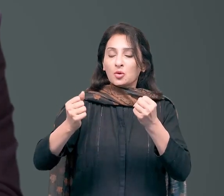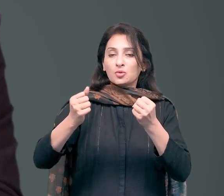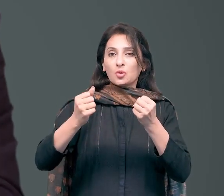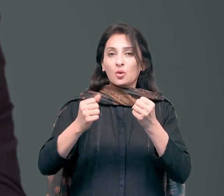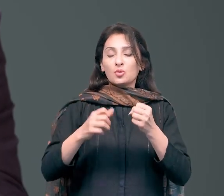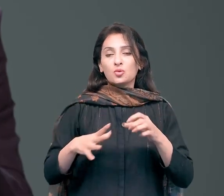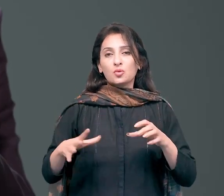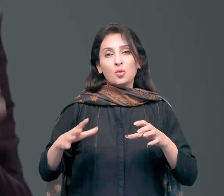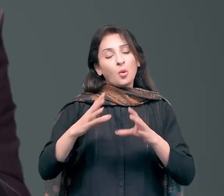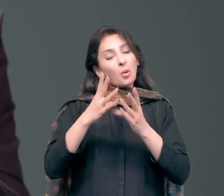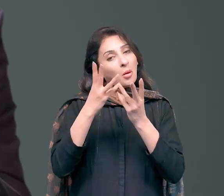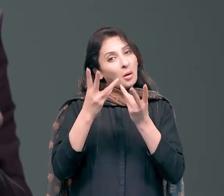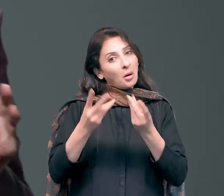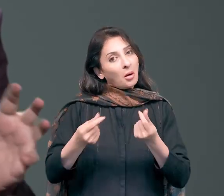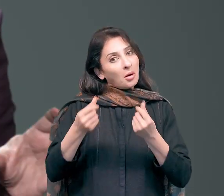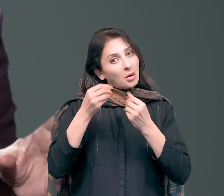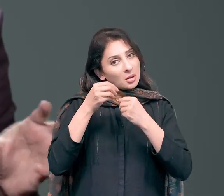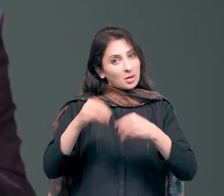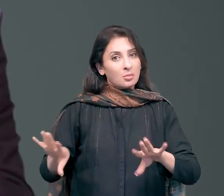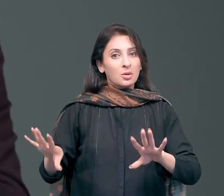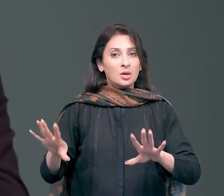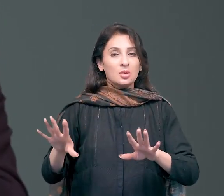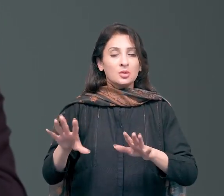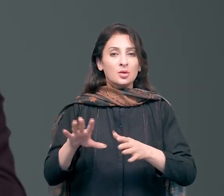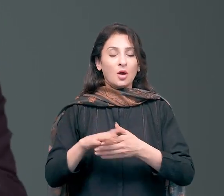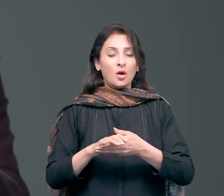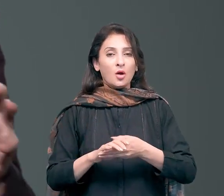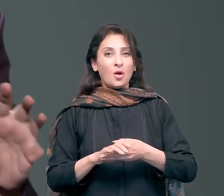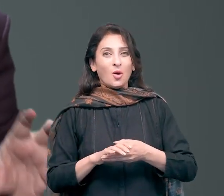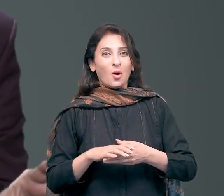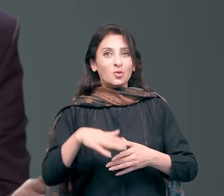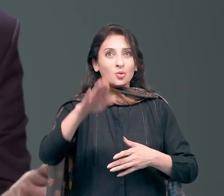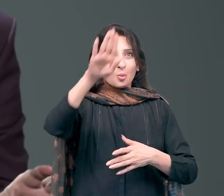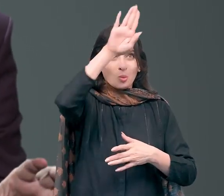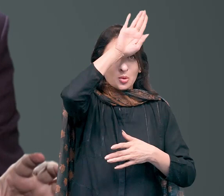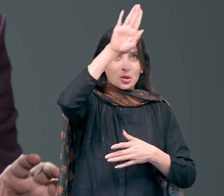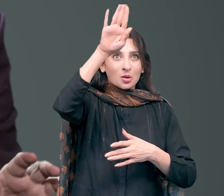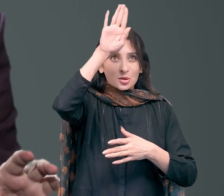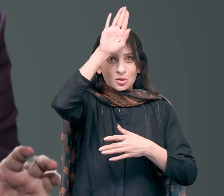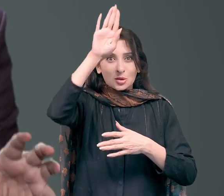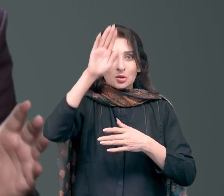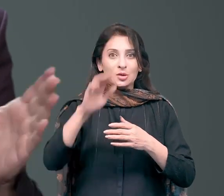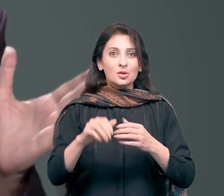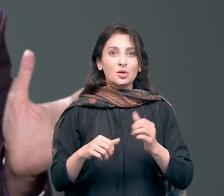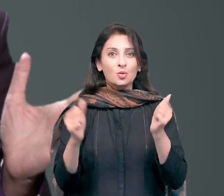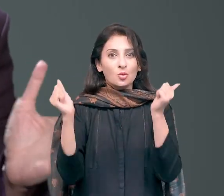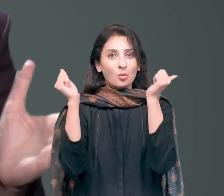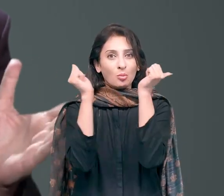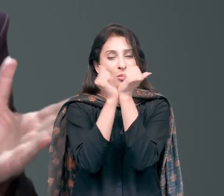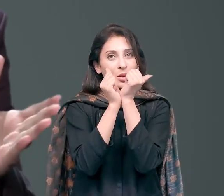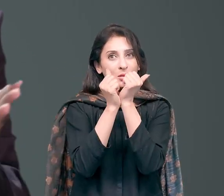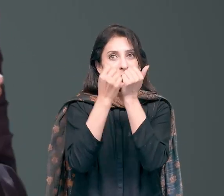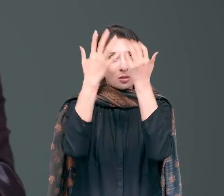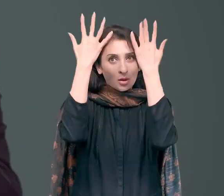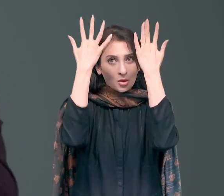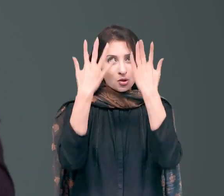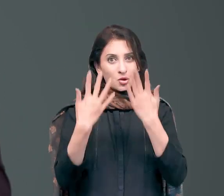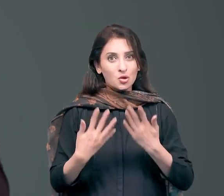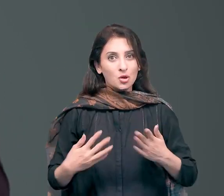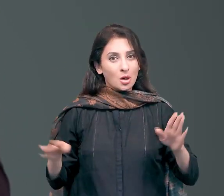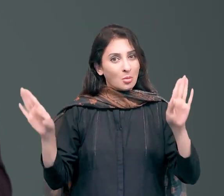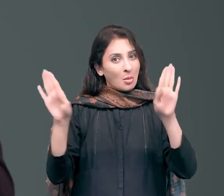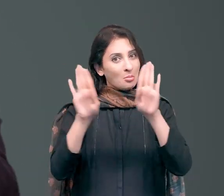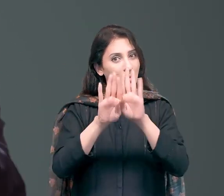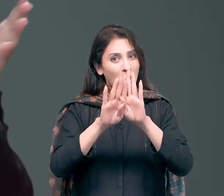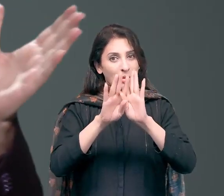دیا اور بڑے بڑے لیڈرز کو گرفتار کر کے پارٹی پہ پابندی لگا دی۔ اب یہ خلا پیدا ہوتا چلا